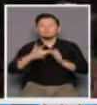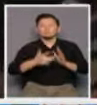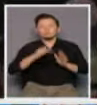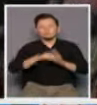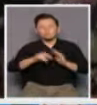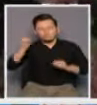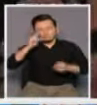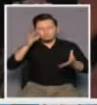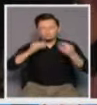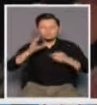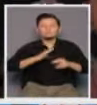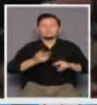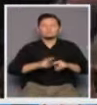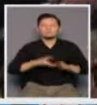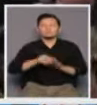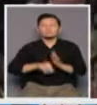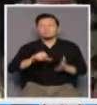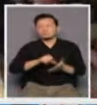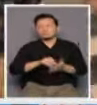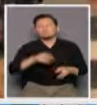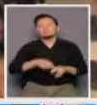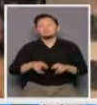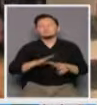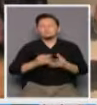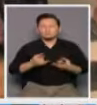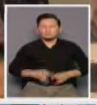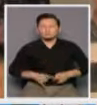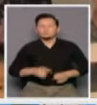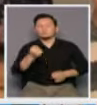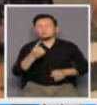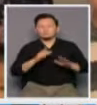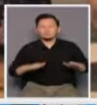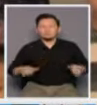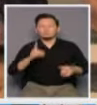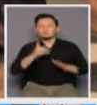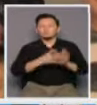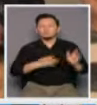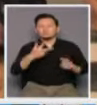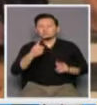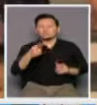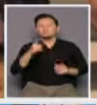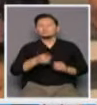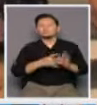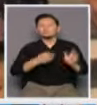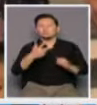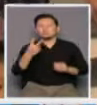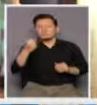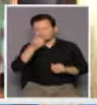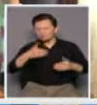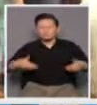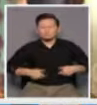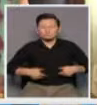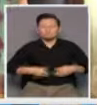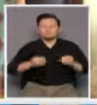оқып, құран ұстаған. Ал анасы қатша 11 құрсақ көтерген. Алайда 1931-32 жылдардағы ашаршылықта